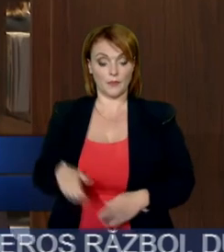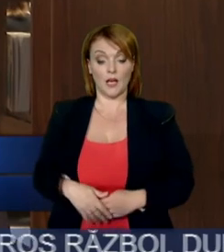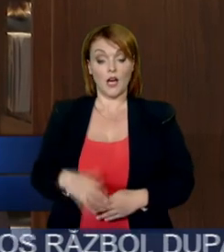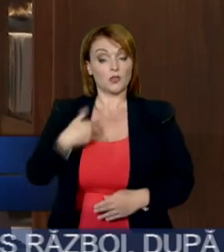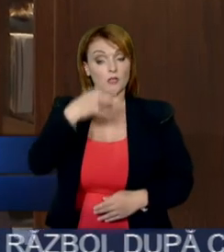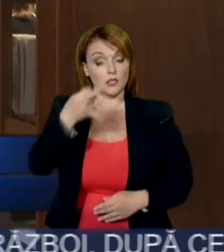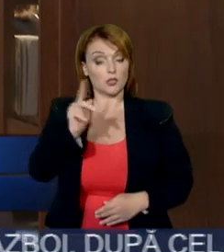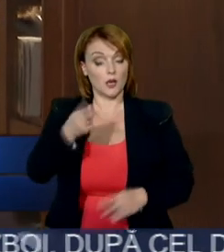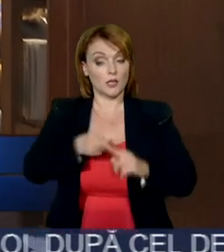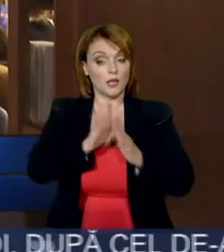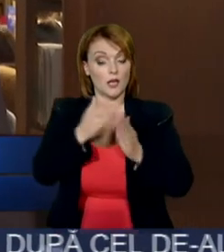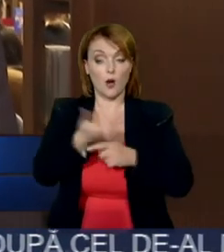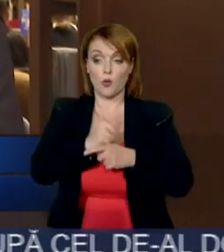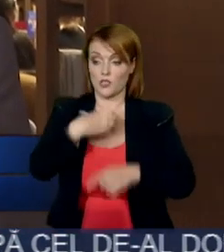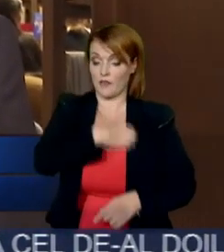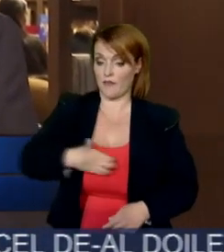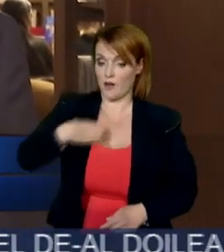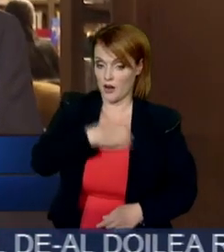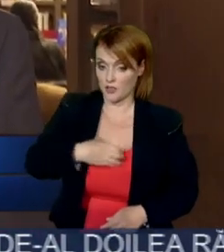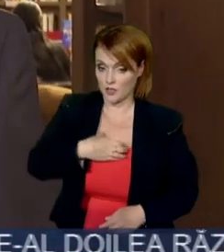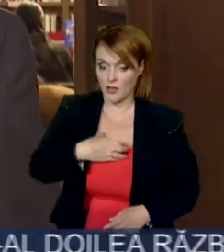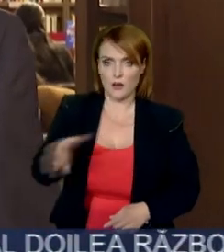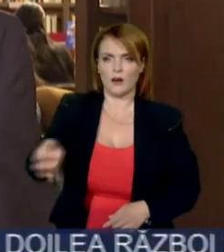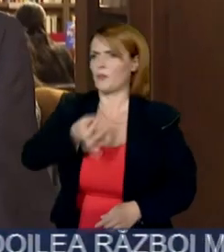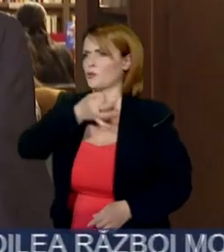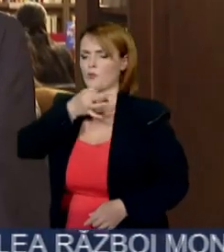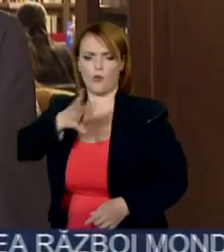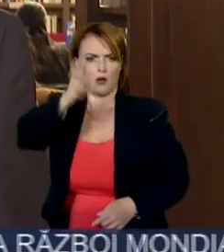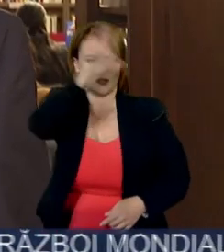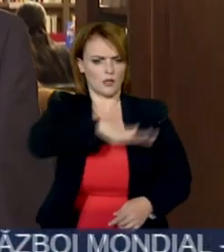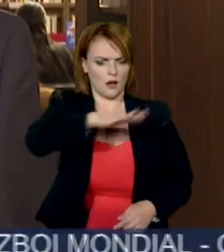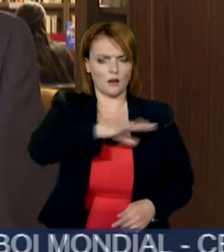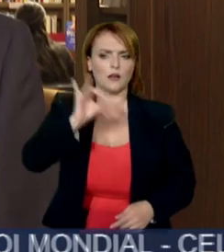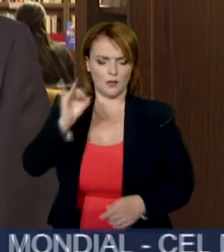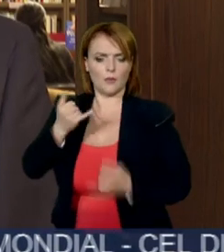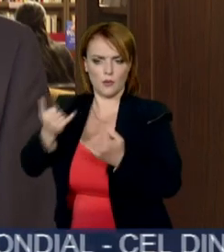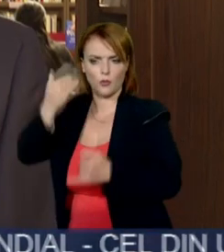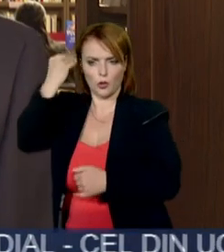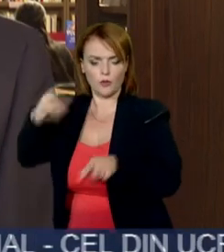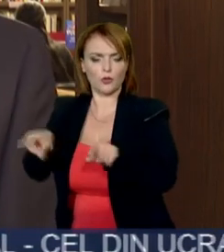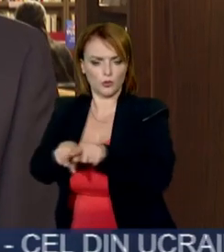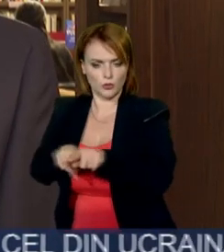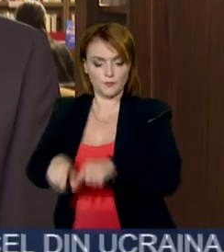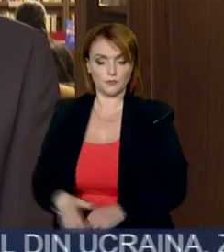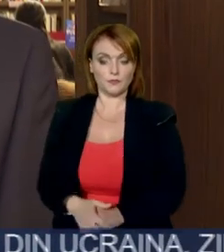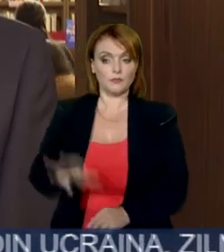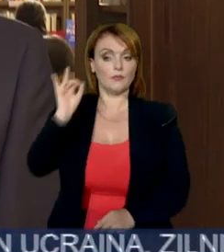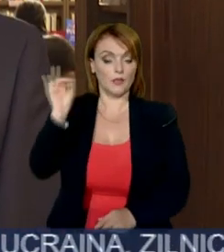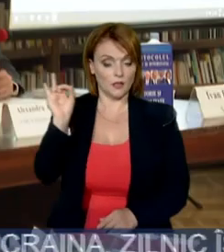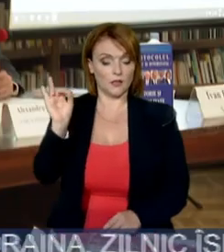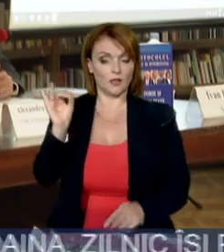importantă pentru oricare țară și pentru Moldova de asemenea. Deoarece